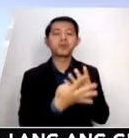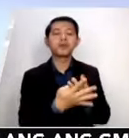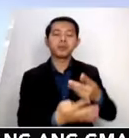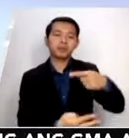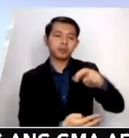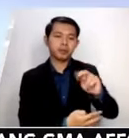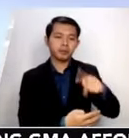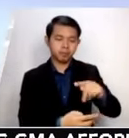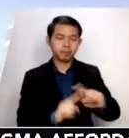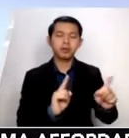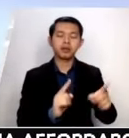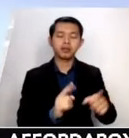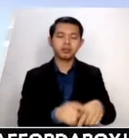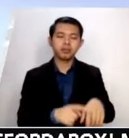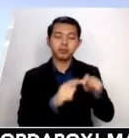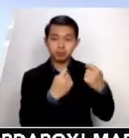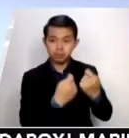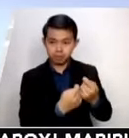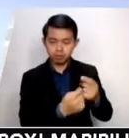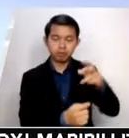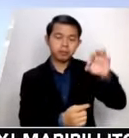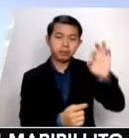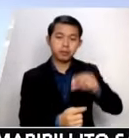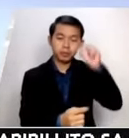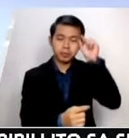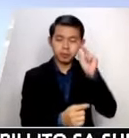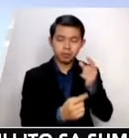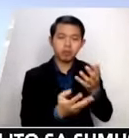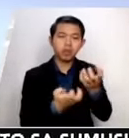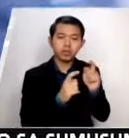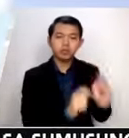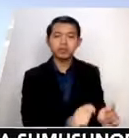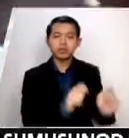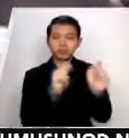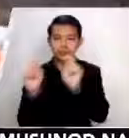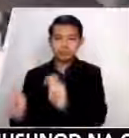alisin doon Ang Pastor kung bakit sa report ni June